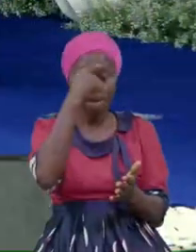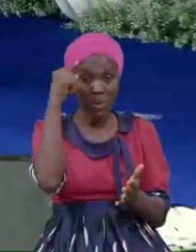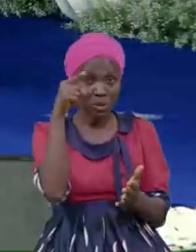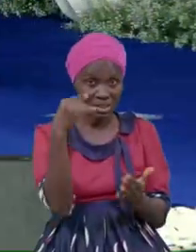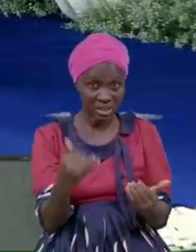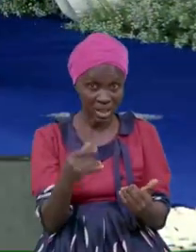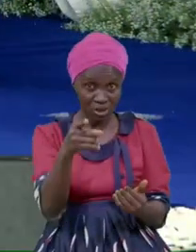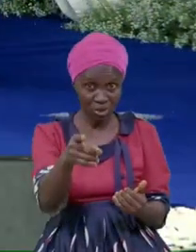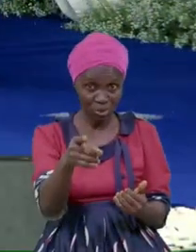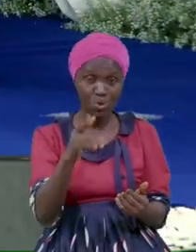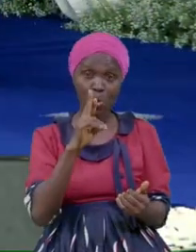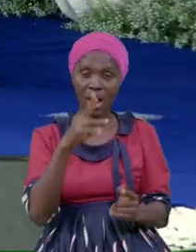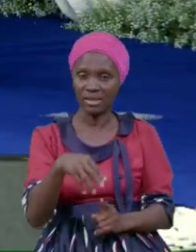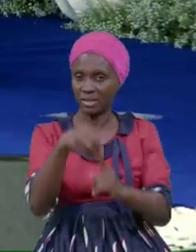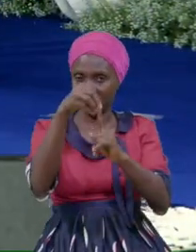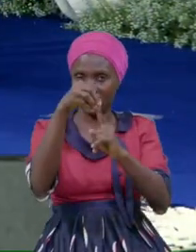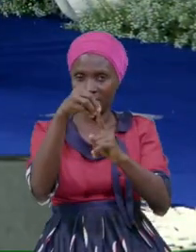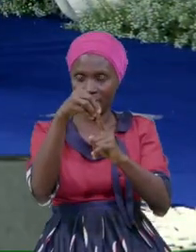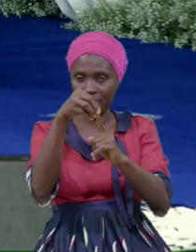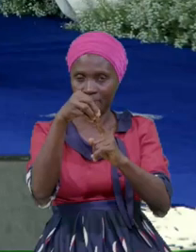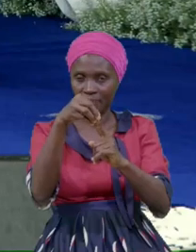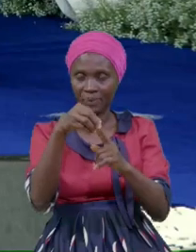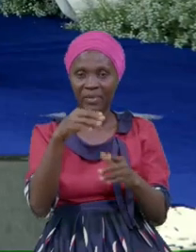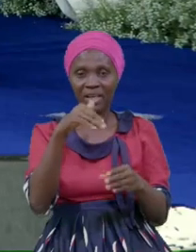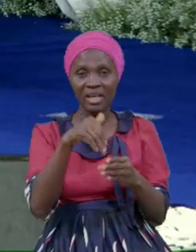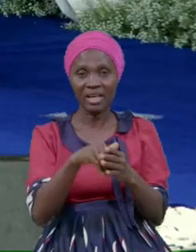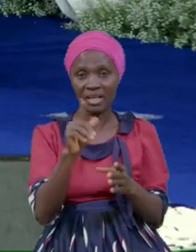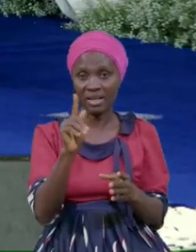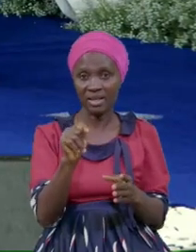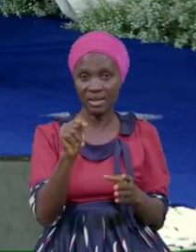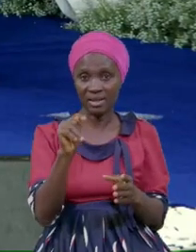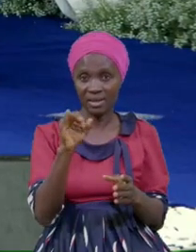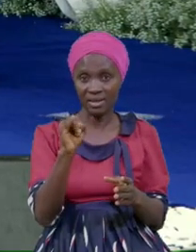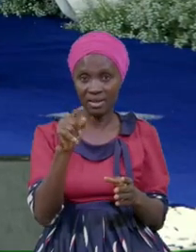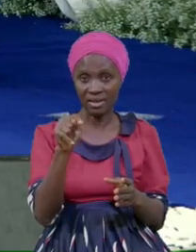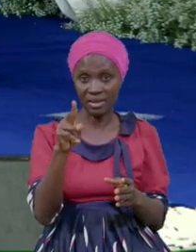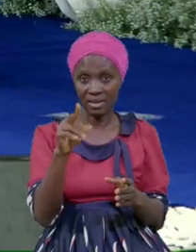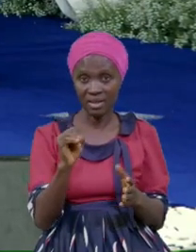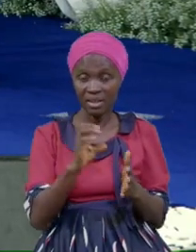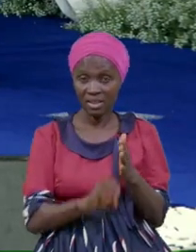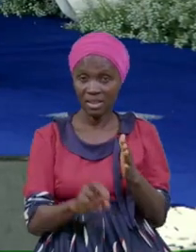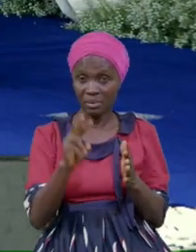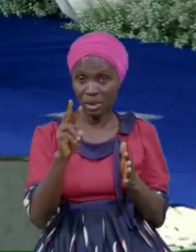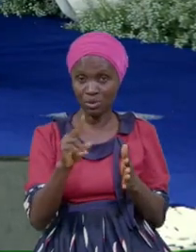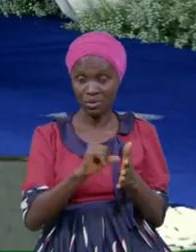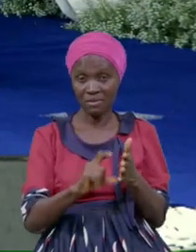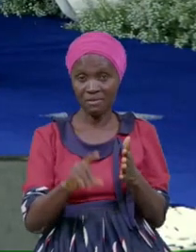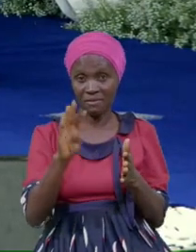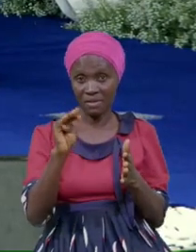es particulier. Tite chapitre 2, verset 14. Tite